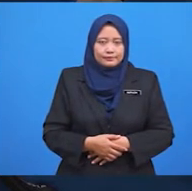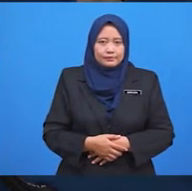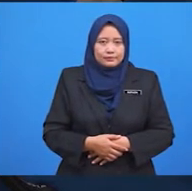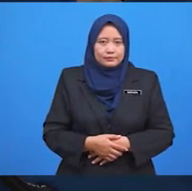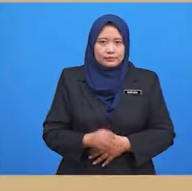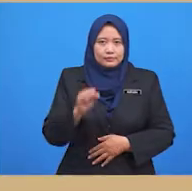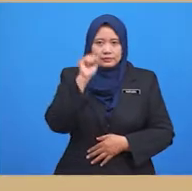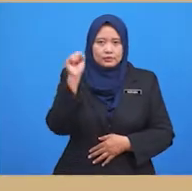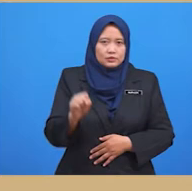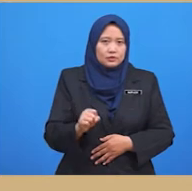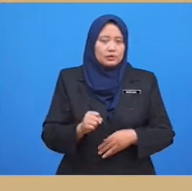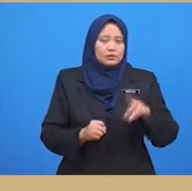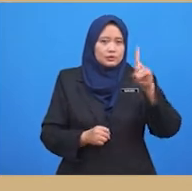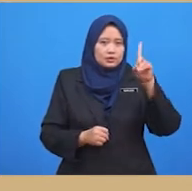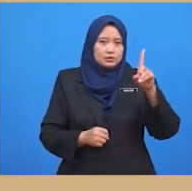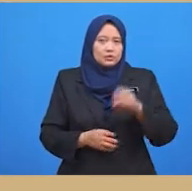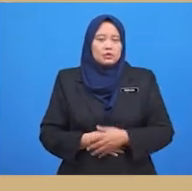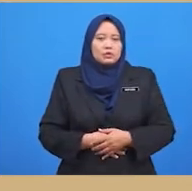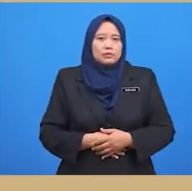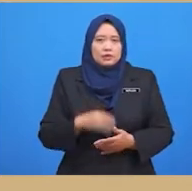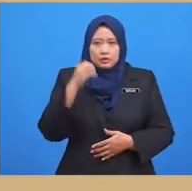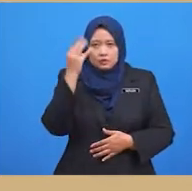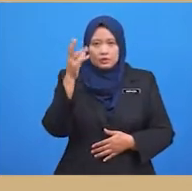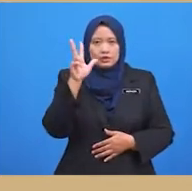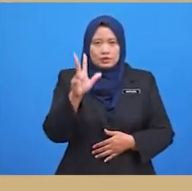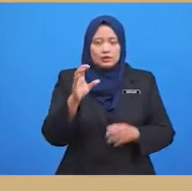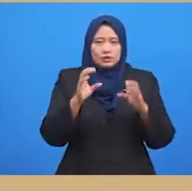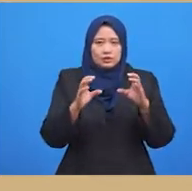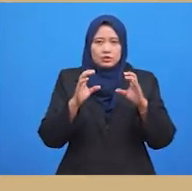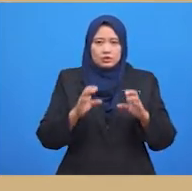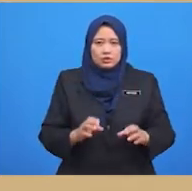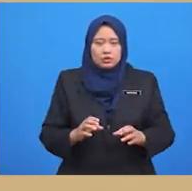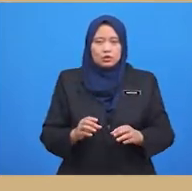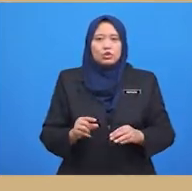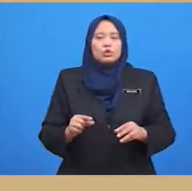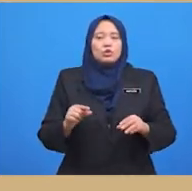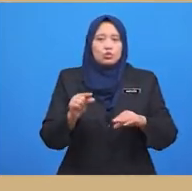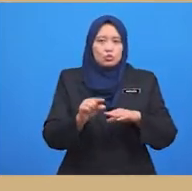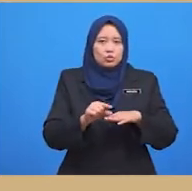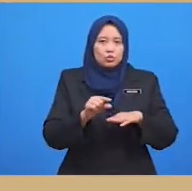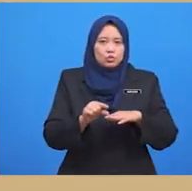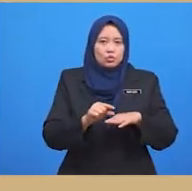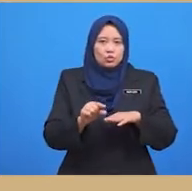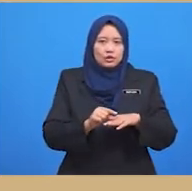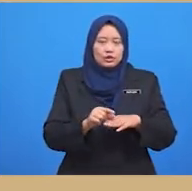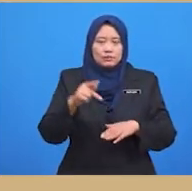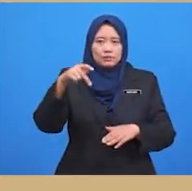yang pertama, nyatakan tiga cara penggunaan prop mesin mikrokaren yang dilakukan.